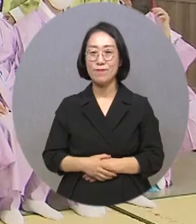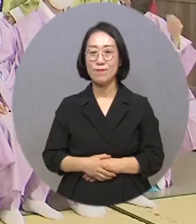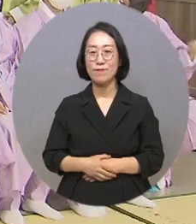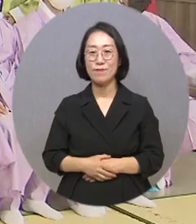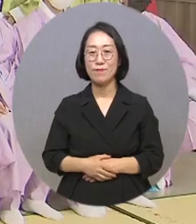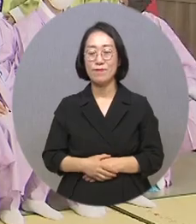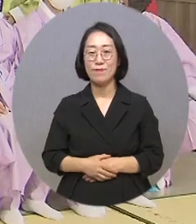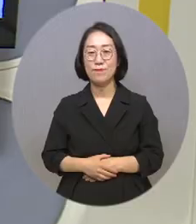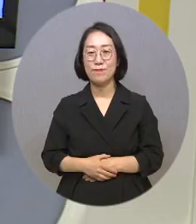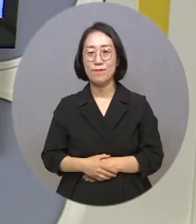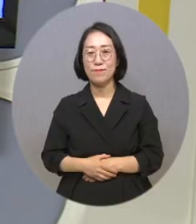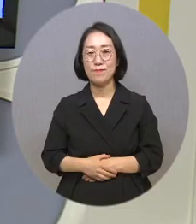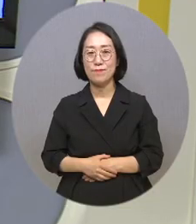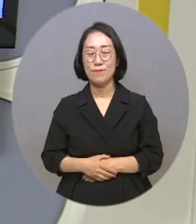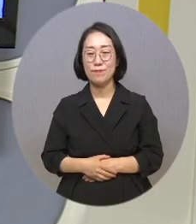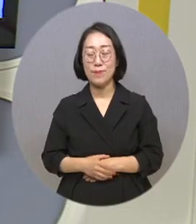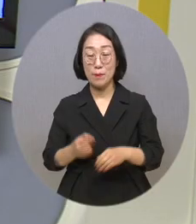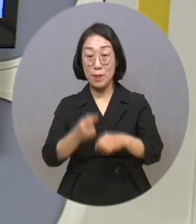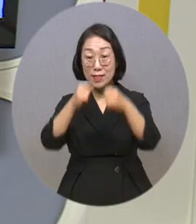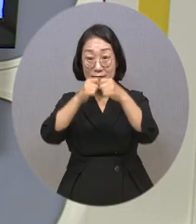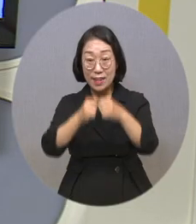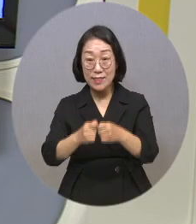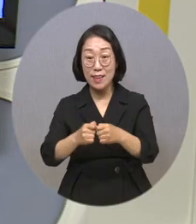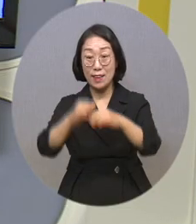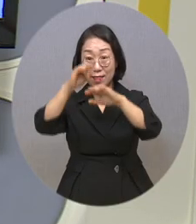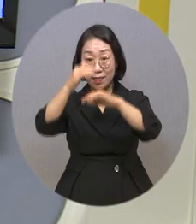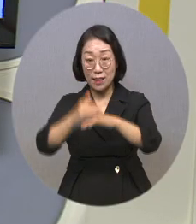장유진입니다. 이 밖에 자세한